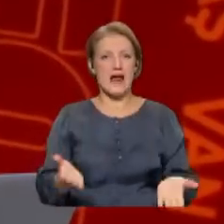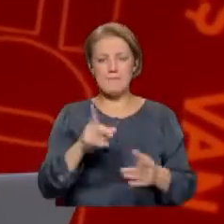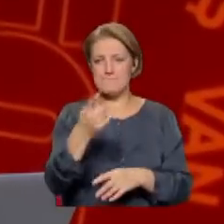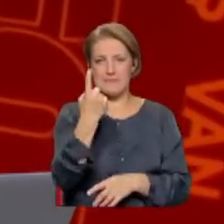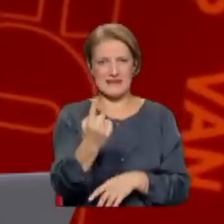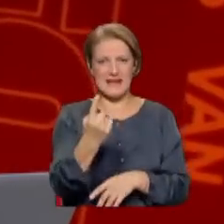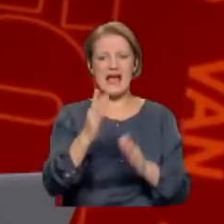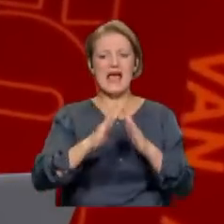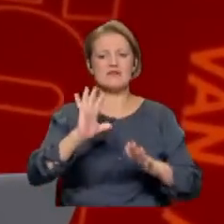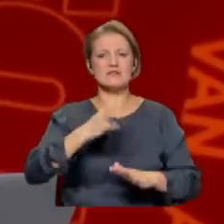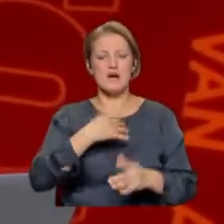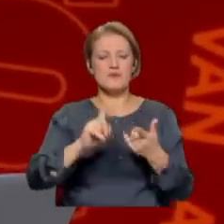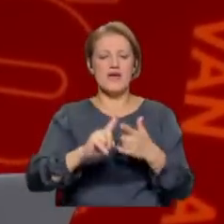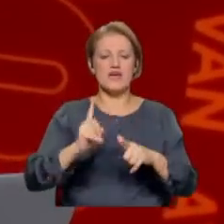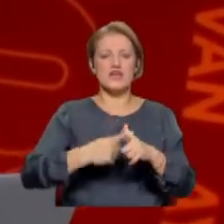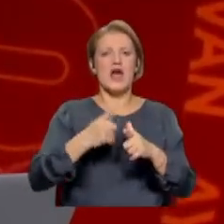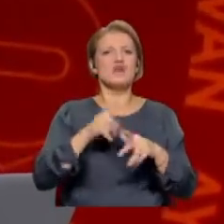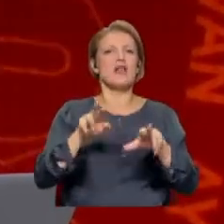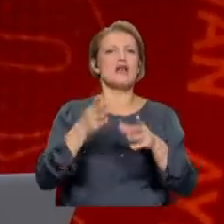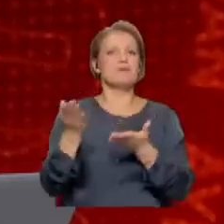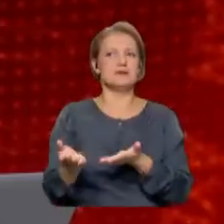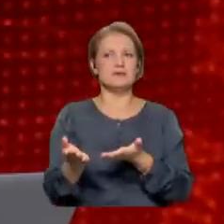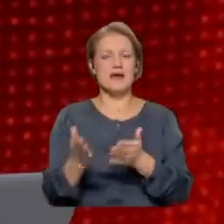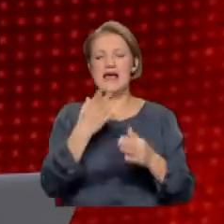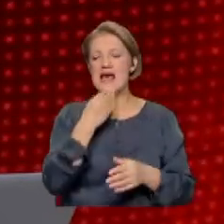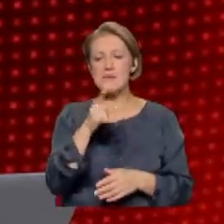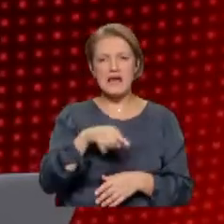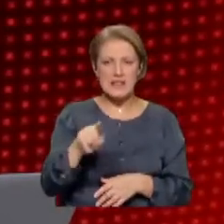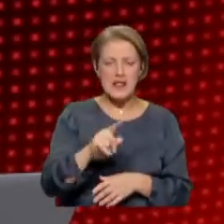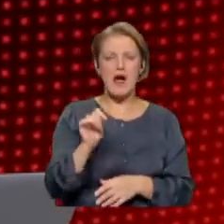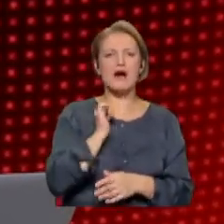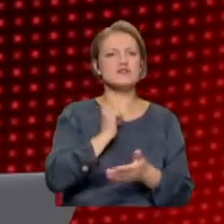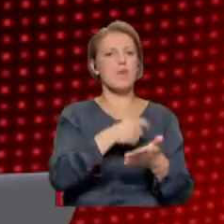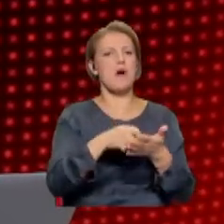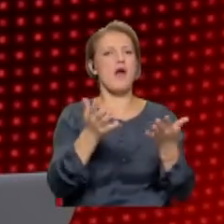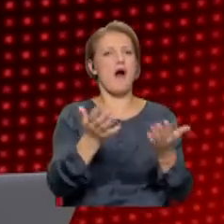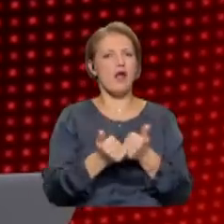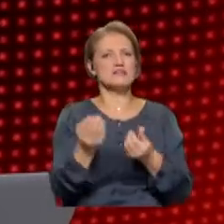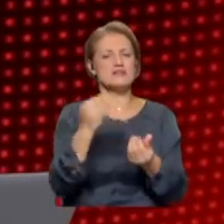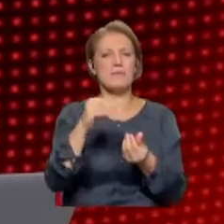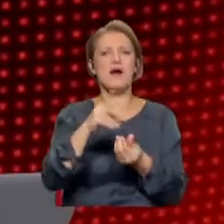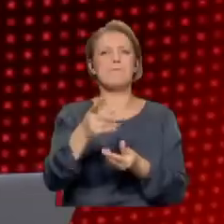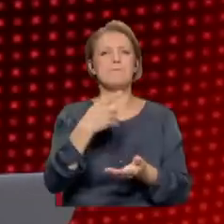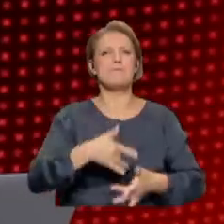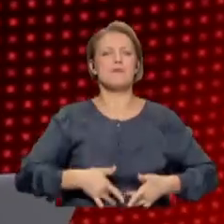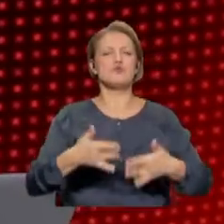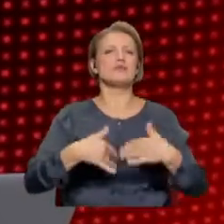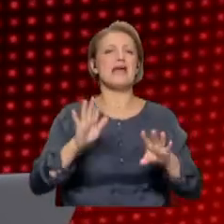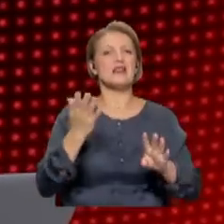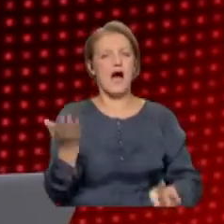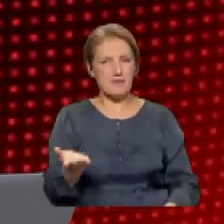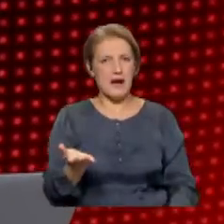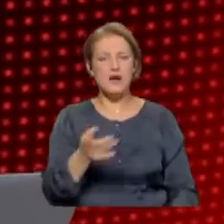biri ev sahibi ve kiracılar gibi. Emekliler de asgari ücretliler de zamlardan memnun değil mesela,